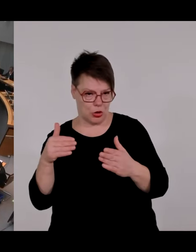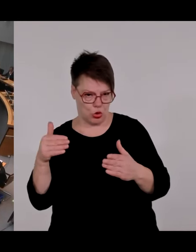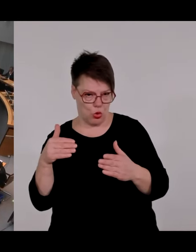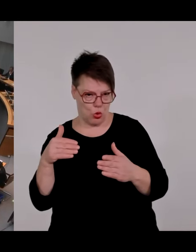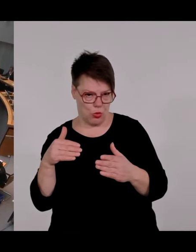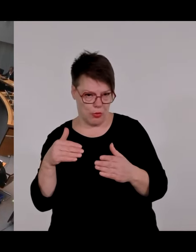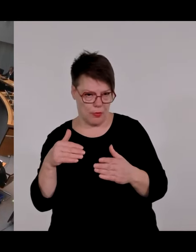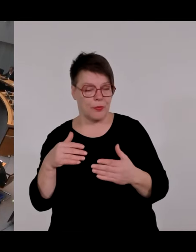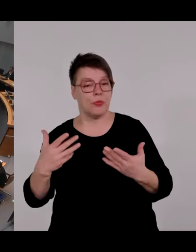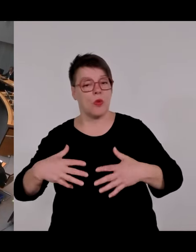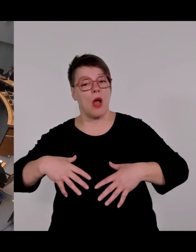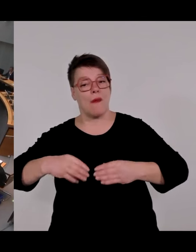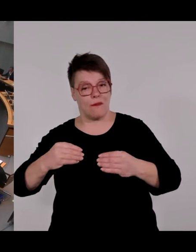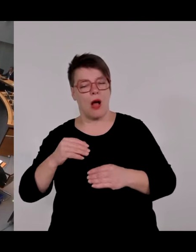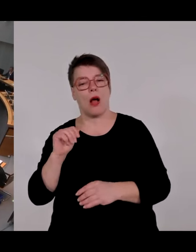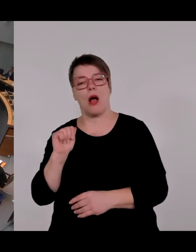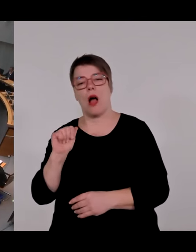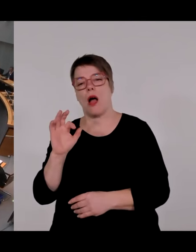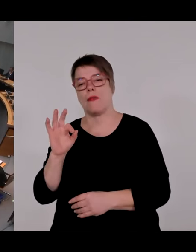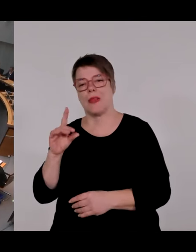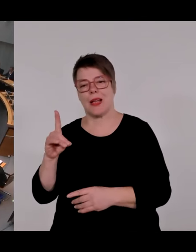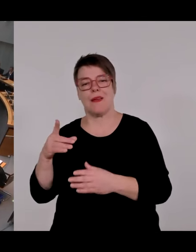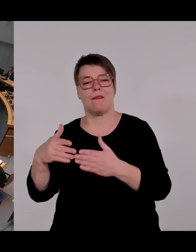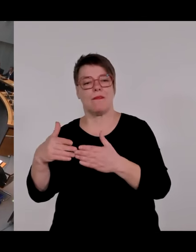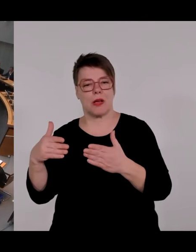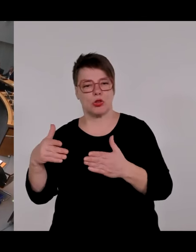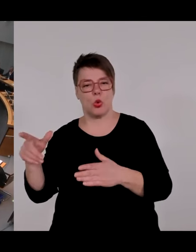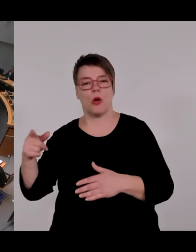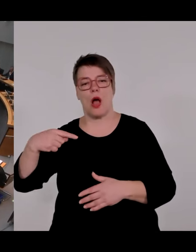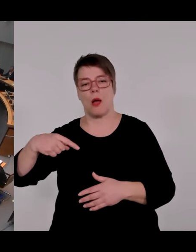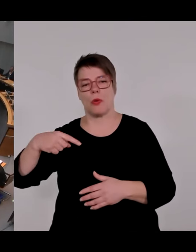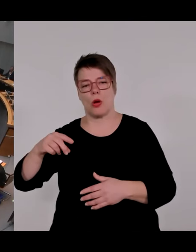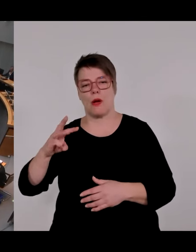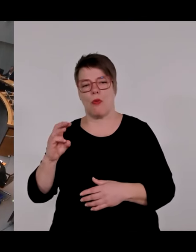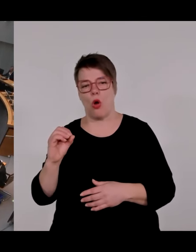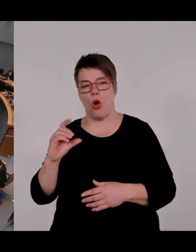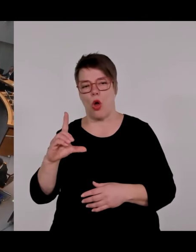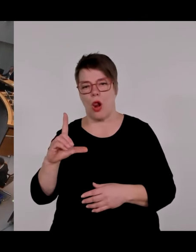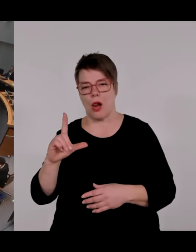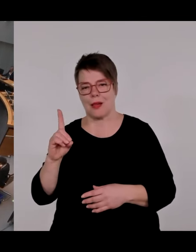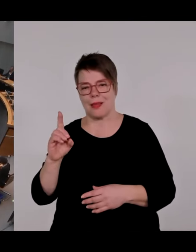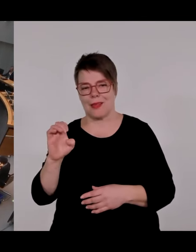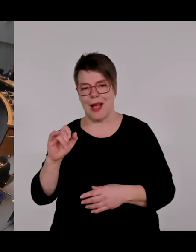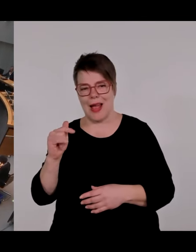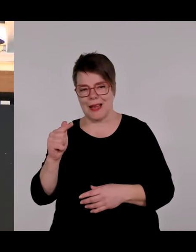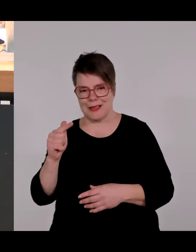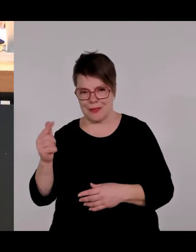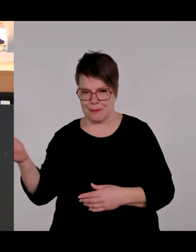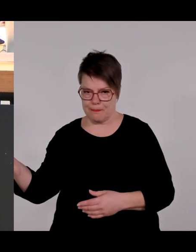wieder gefüllt ist, wenn ein AfD-Redner hier vorne steht. Das war ja leider in der letzten Sitzung nicht der Fall.